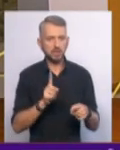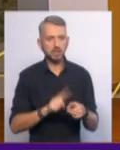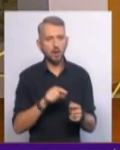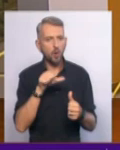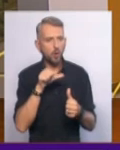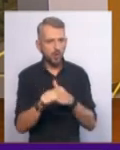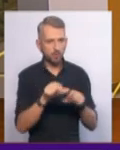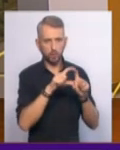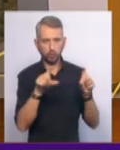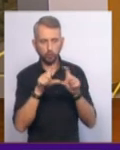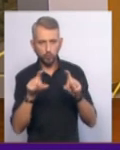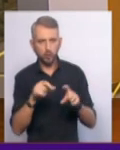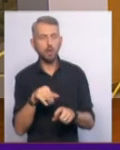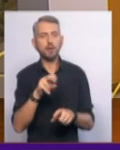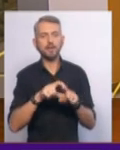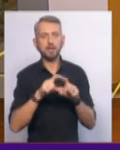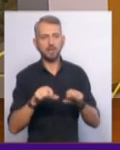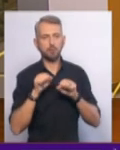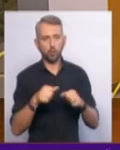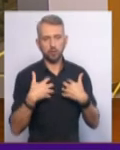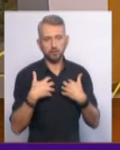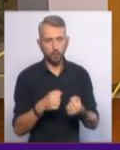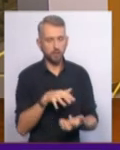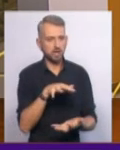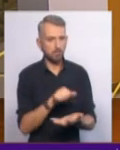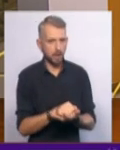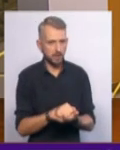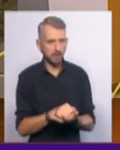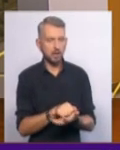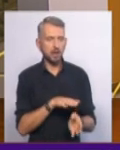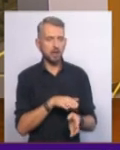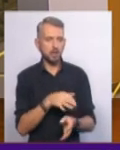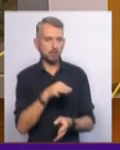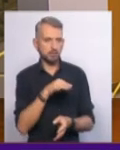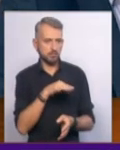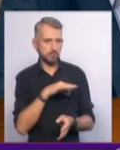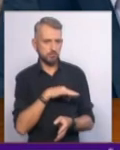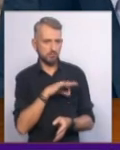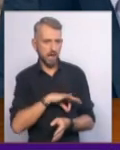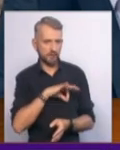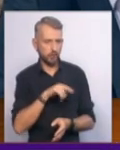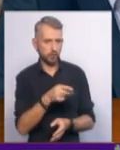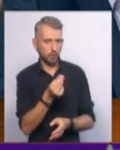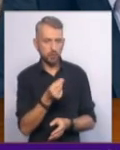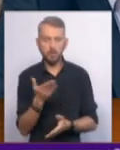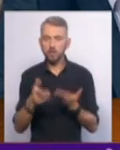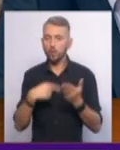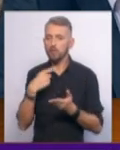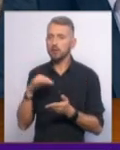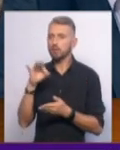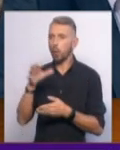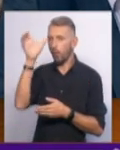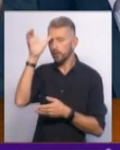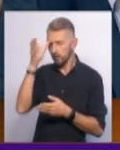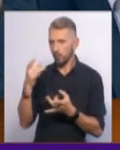окремі структури, і департамент охорони здоров'я займається реалізацією так, цих коштів. Ну, якщо говорити про освіту, яким чином, розкажіть, якраз